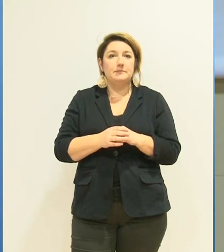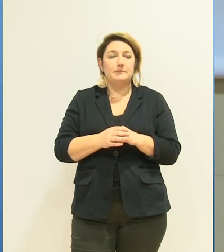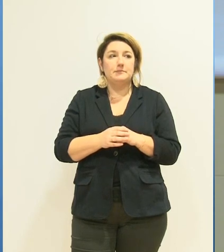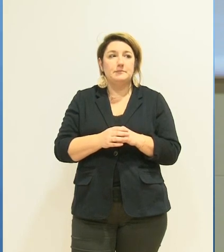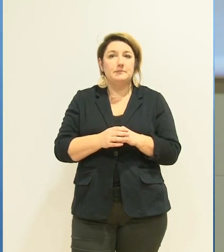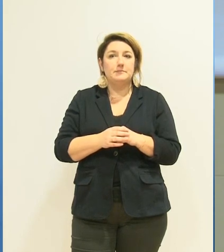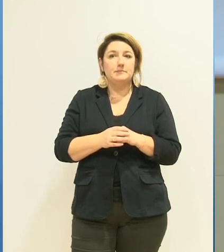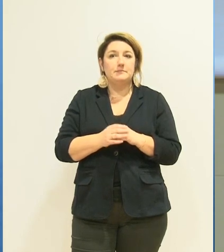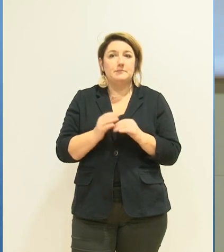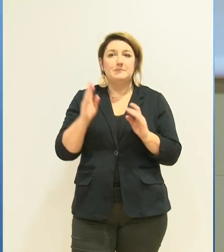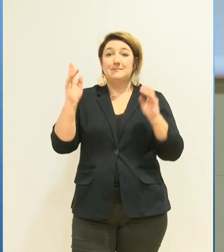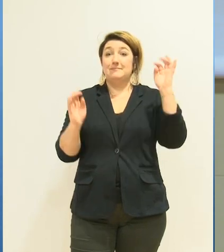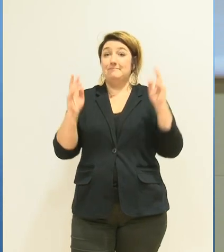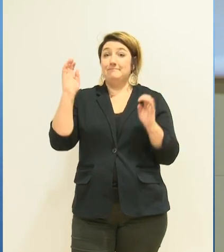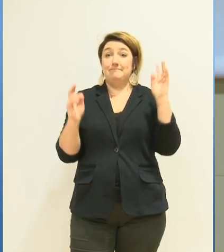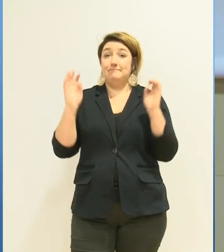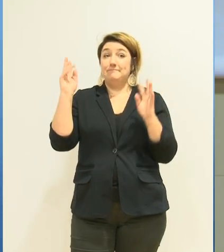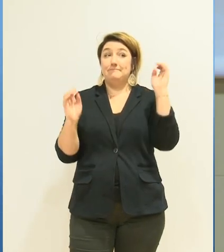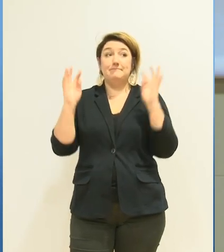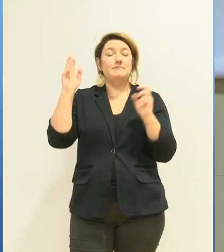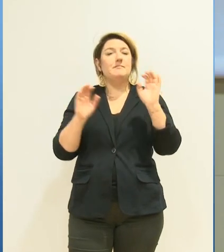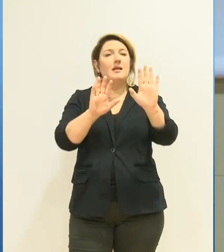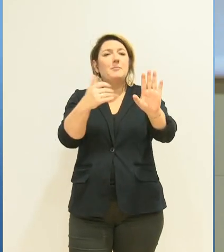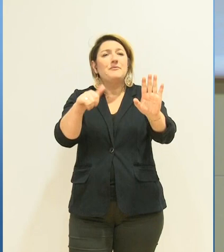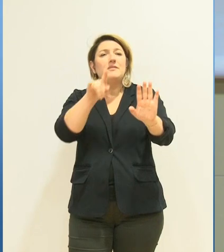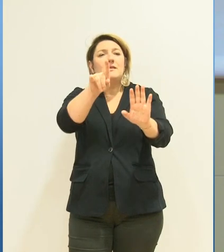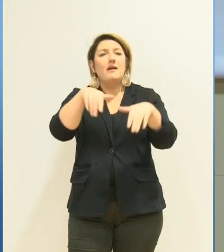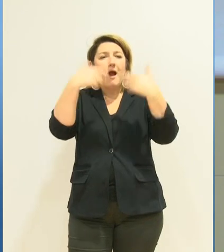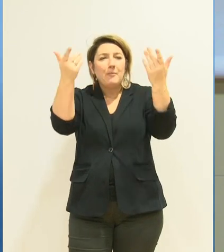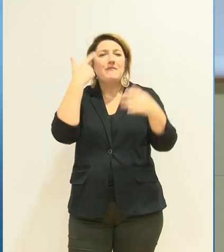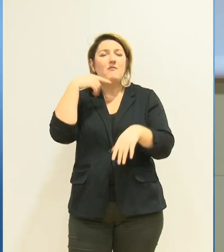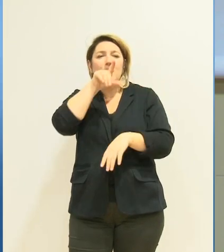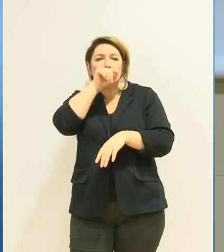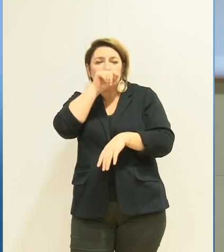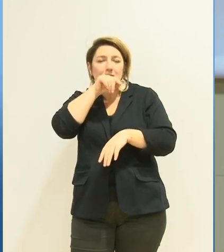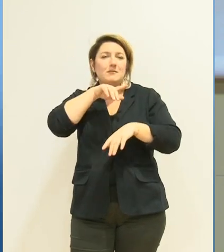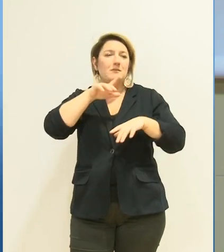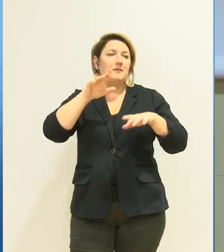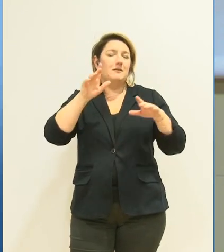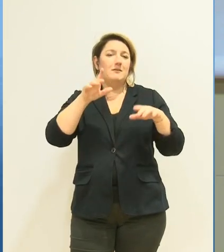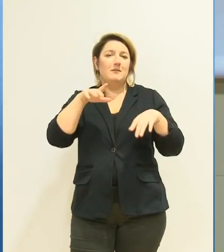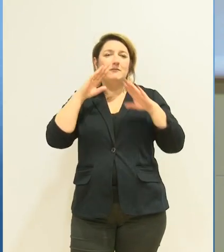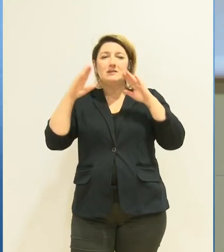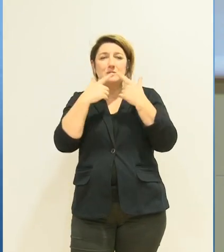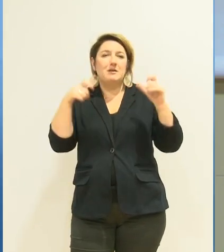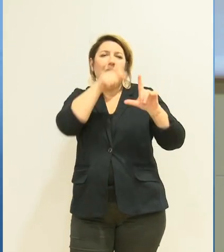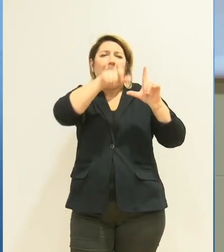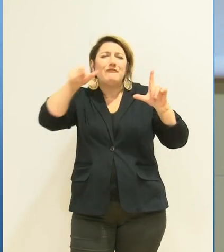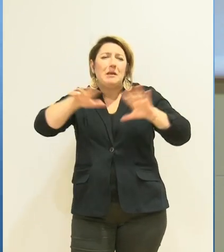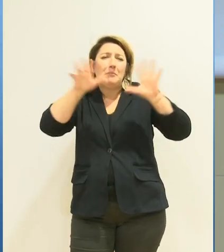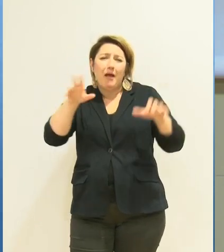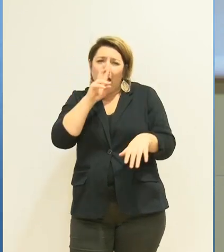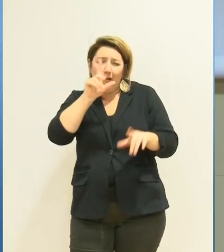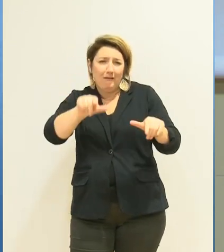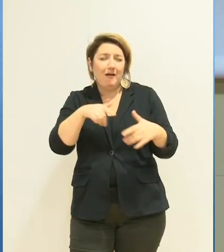laissez moi finir s'il vous plaît vous pour après aller sur les réseaux sociaux il ya déjà plein de petits graphiques très rigolo là dessus donc un groupe et l'air dans